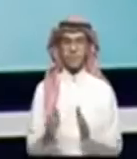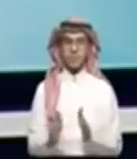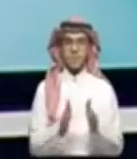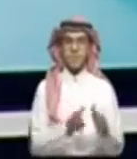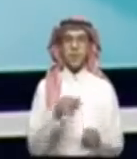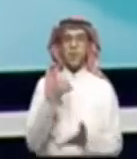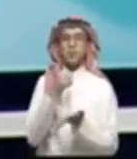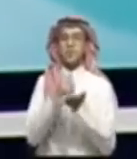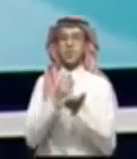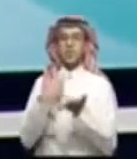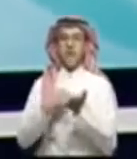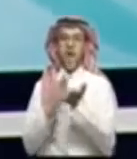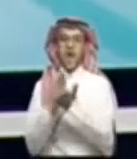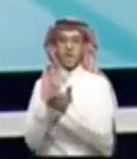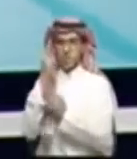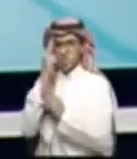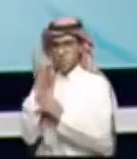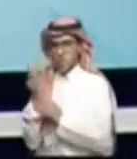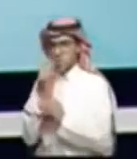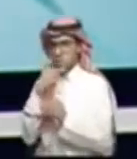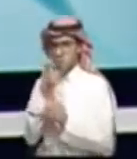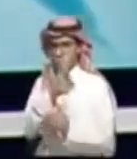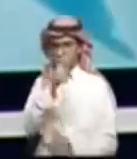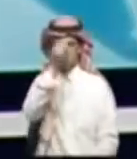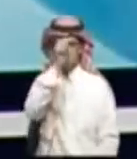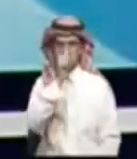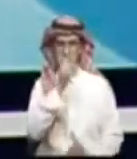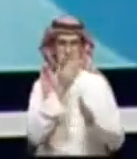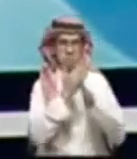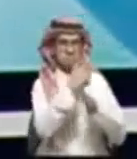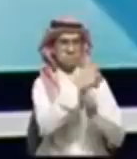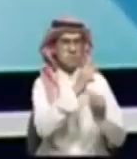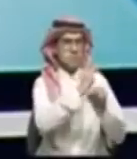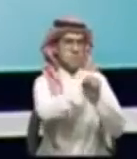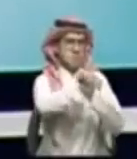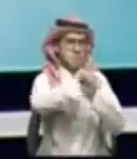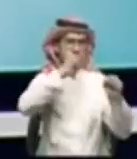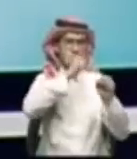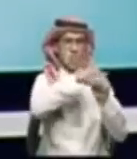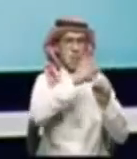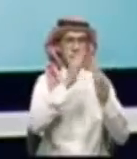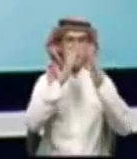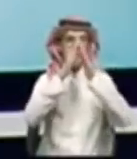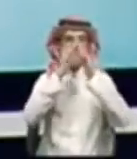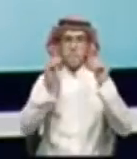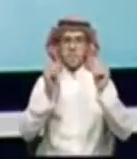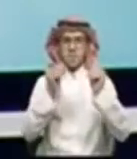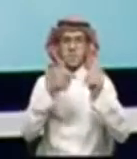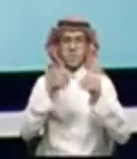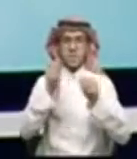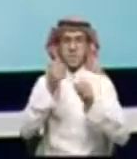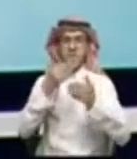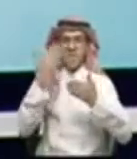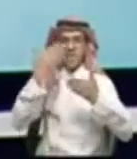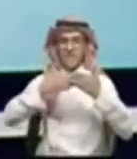مسؤول بوزارة الخارجية عن إدانة المملكة العربية السعودية واستنكارها الشديدين للهجوم الذي استهدف نقطة